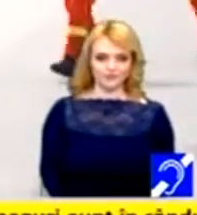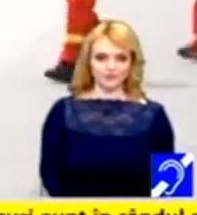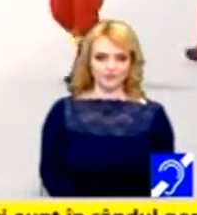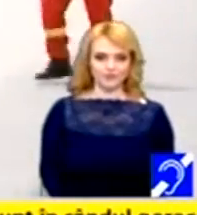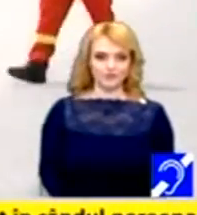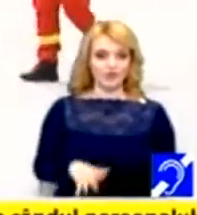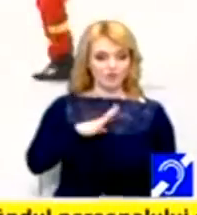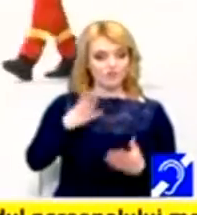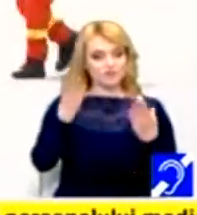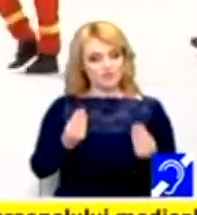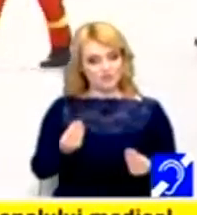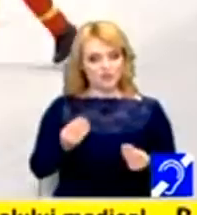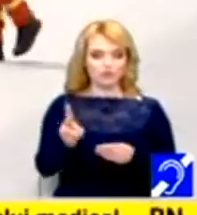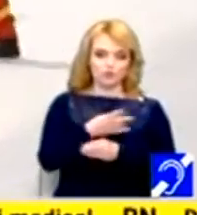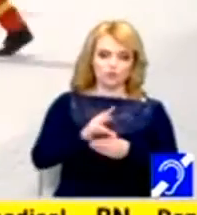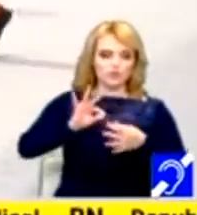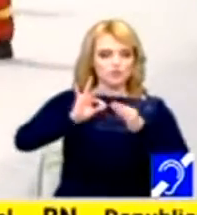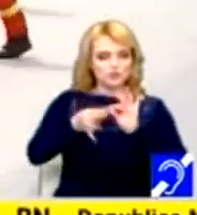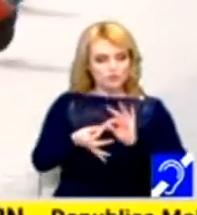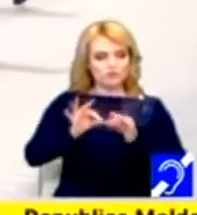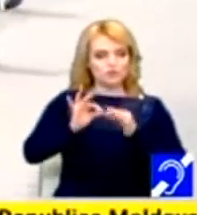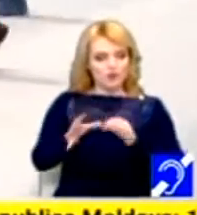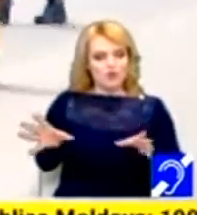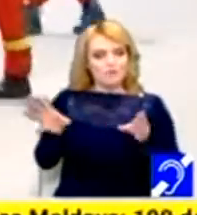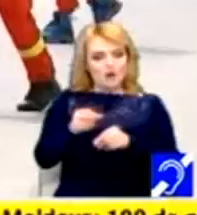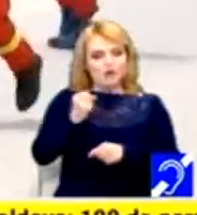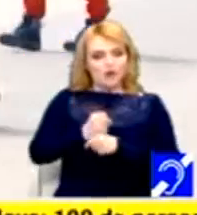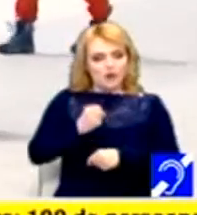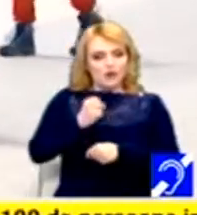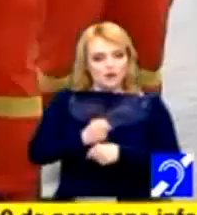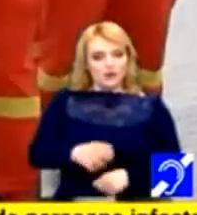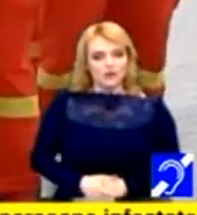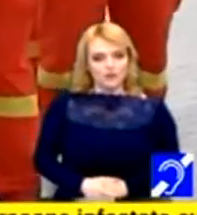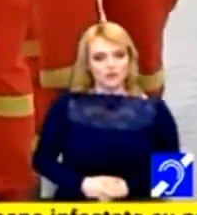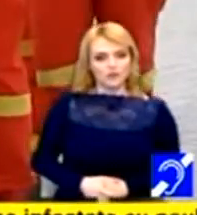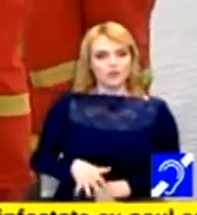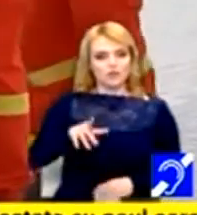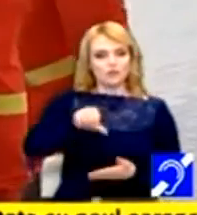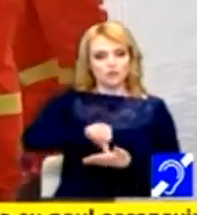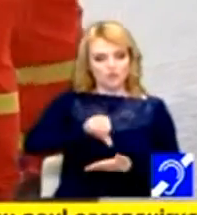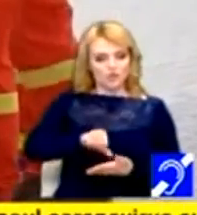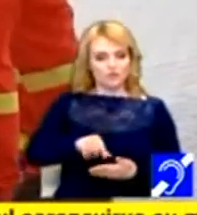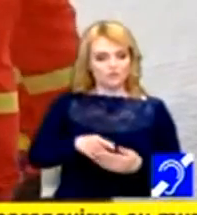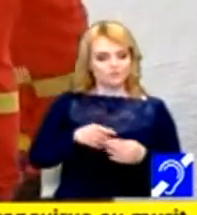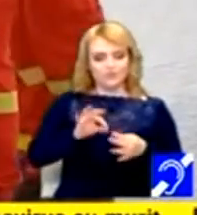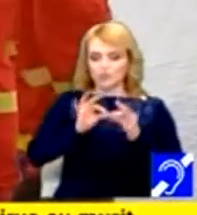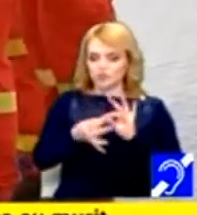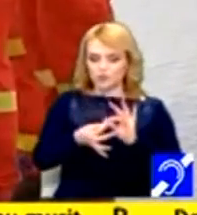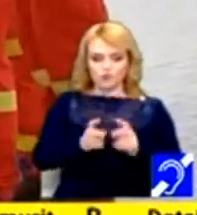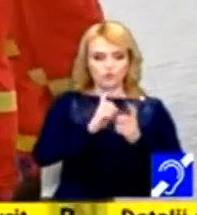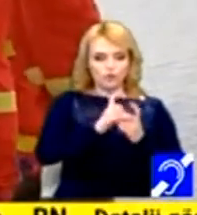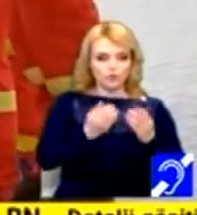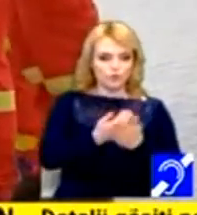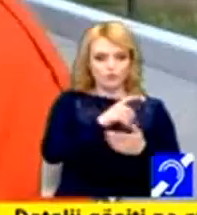Au fost zile și nopți dificile de muncă continuă. Cei 7 medici și 2 asistenți români au fost implicați în cele mai dificile misiuni în lupta cu